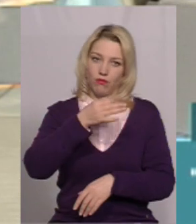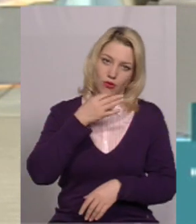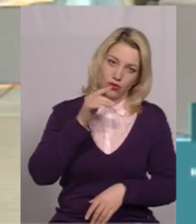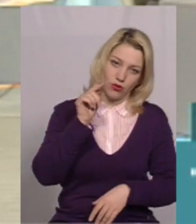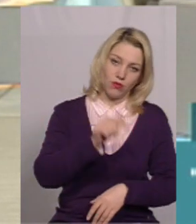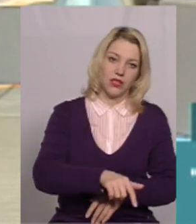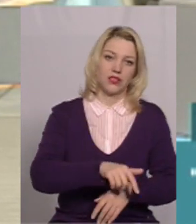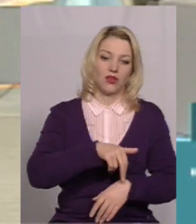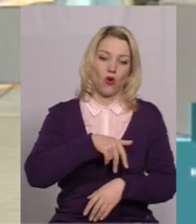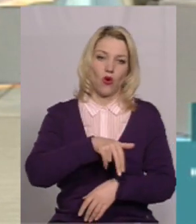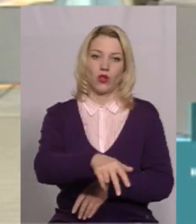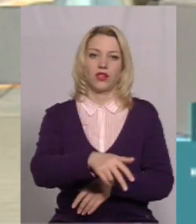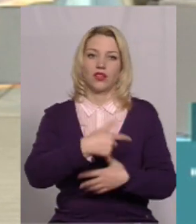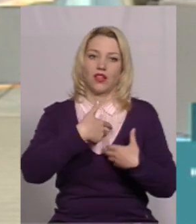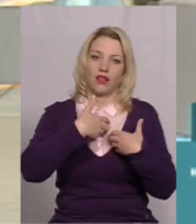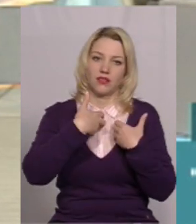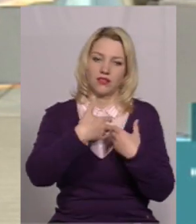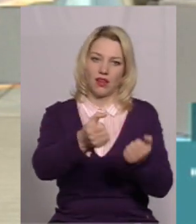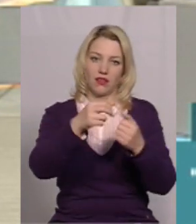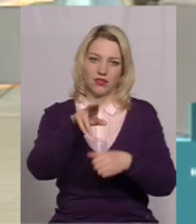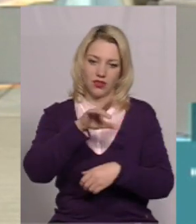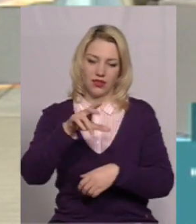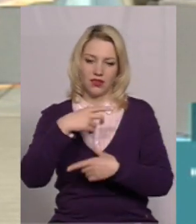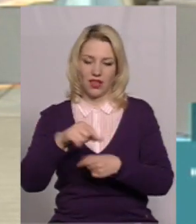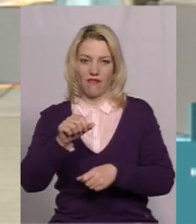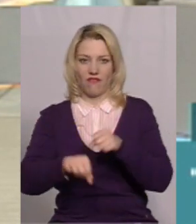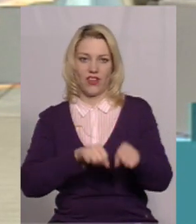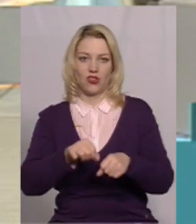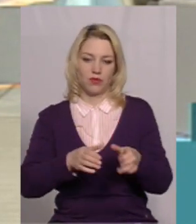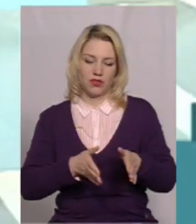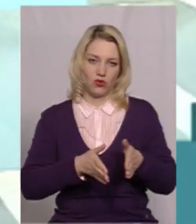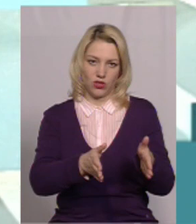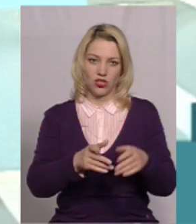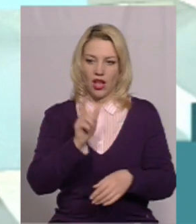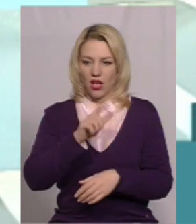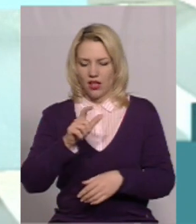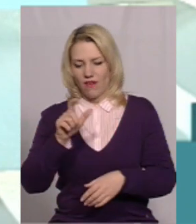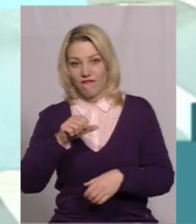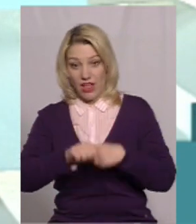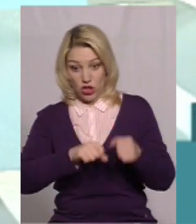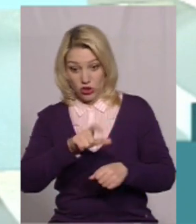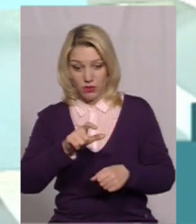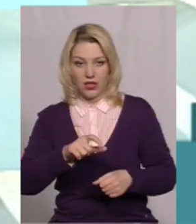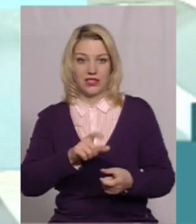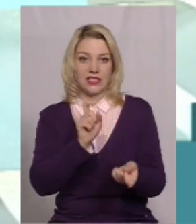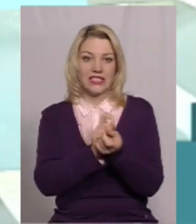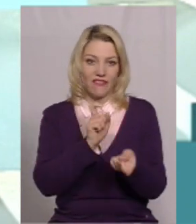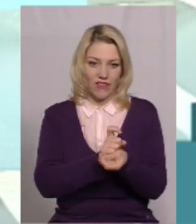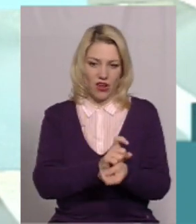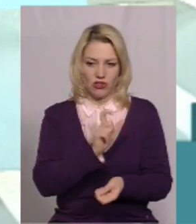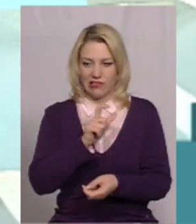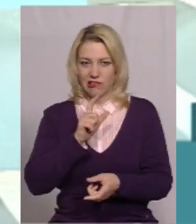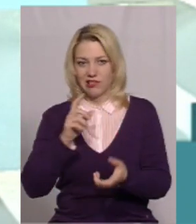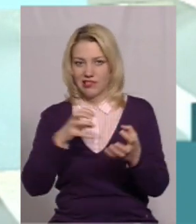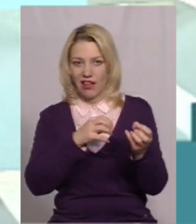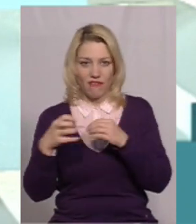там ходити, чомусь їх туди тягне. Велосипедисти сваряться, люди огризаються, ну, але з часом люди